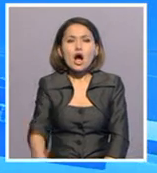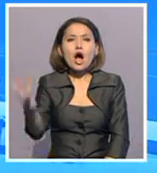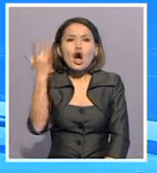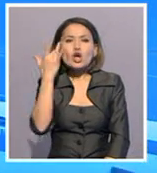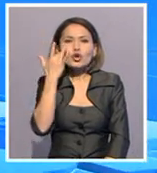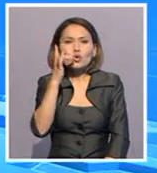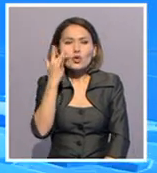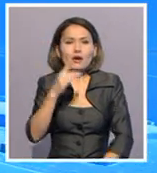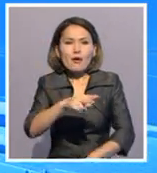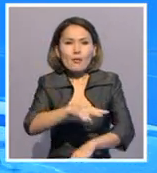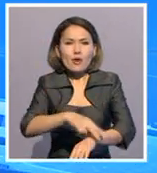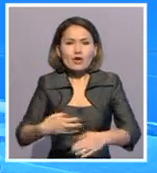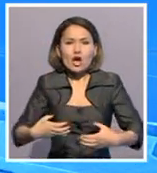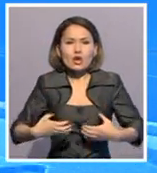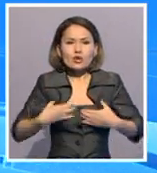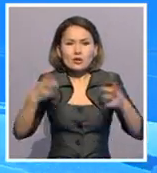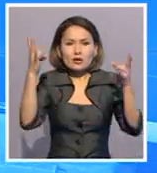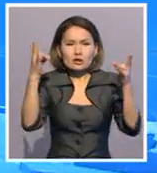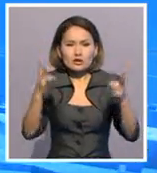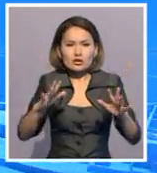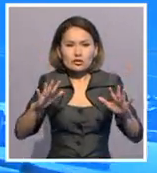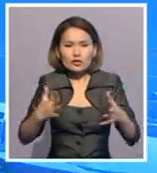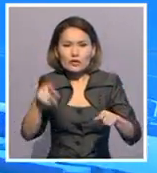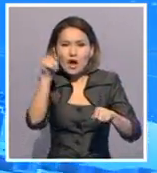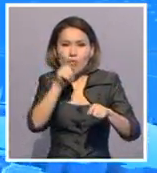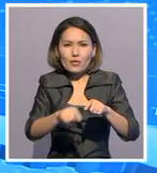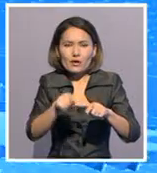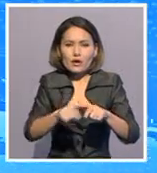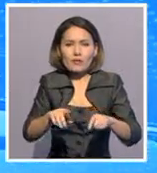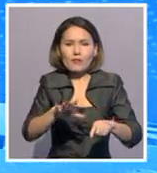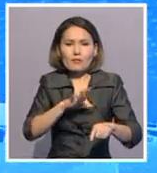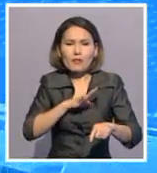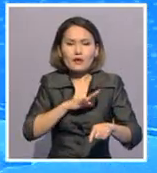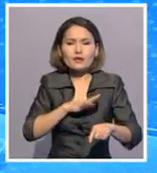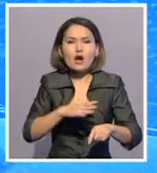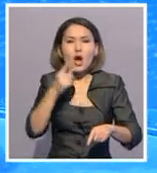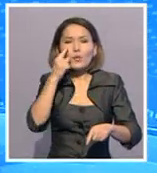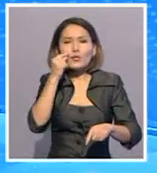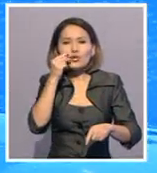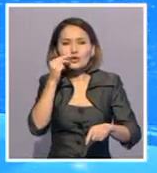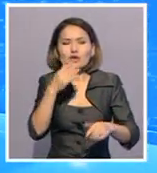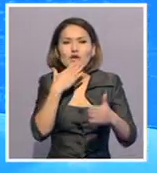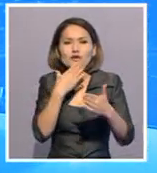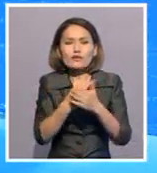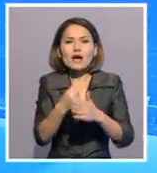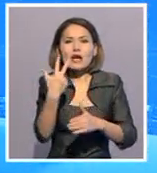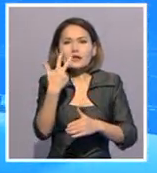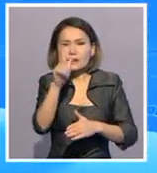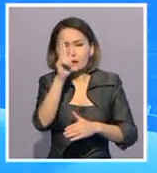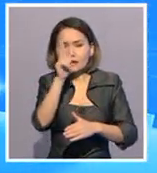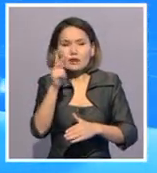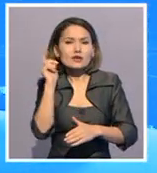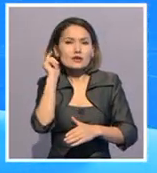Нью-Йорк полициясы жантүршігерлік оқиғаны тергеп жатыр. Жергілікті тұрғын өзінің 3 жасар баласын 52 қабатты ғимараттың төбесінен итеріп